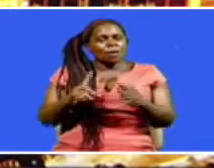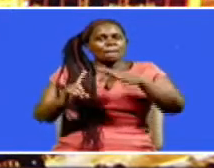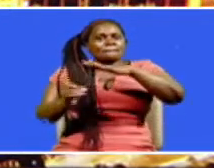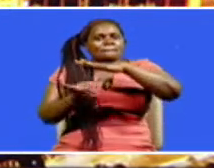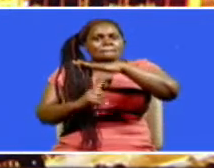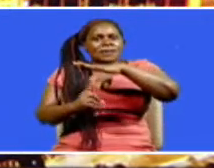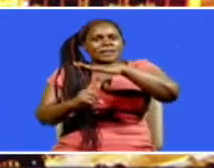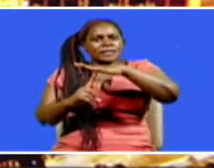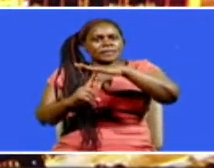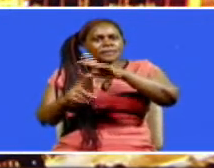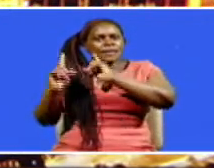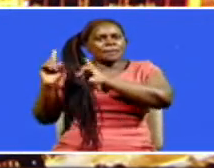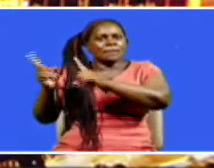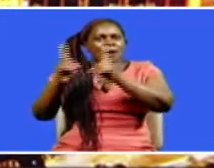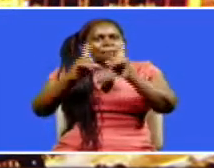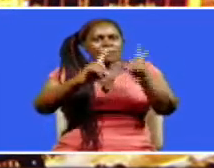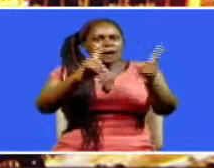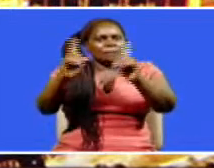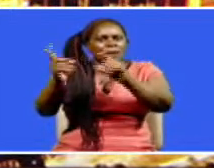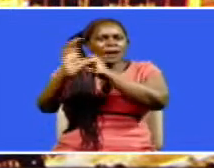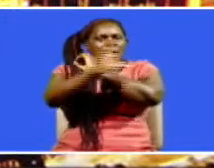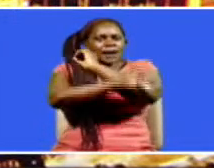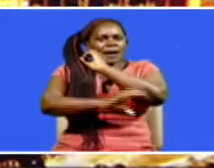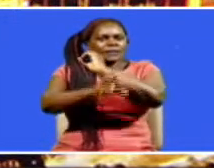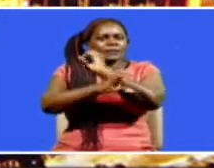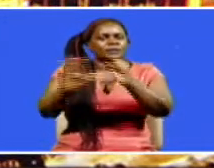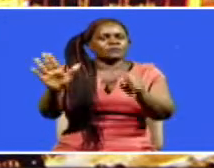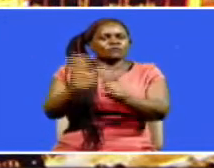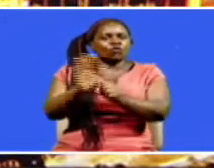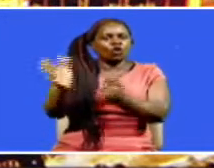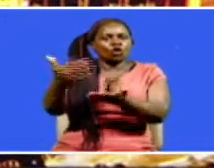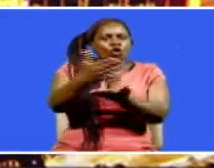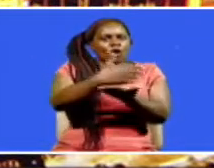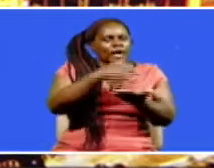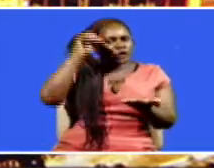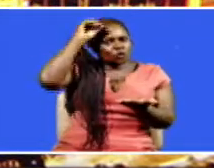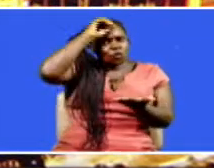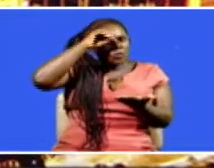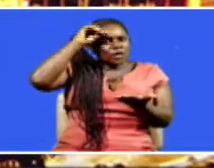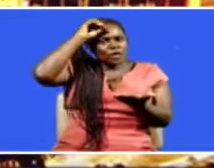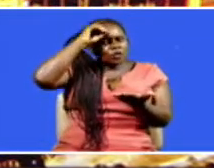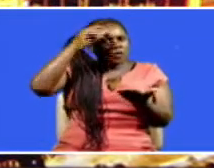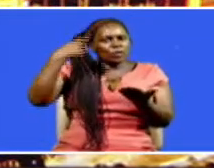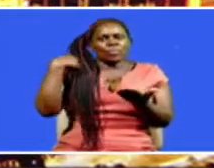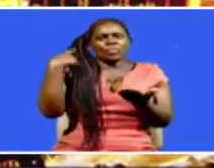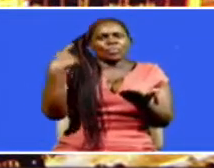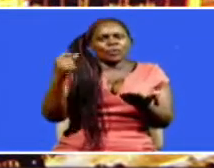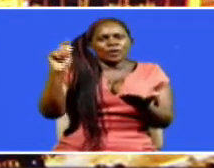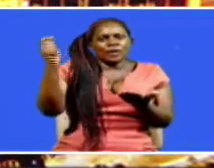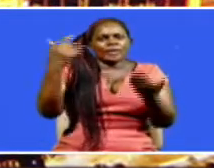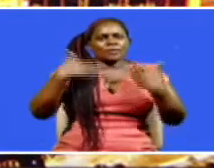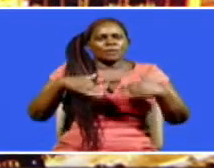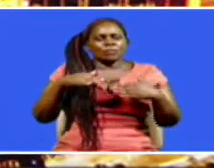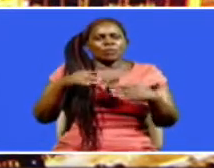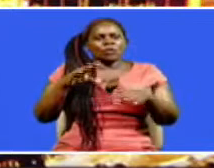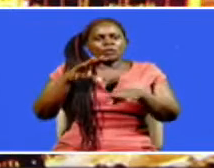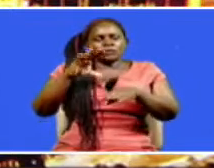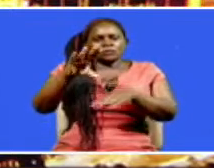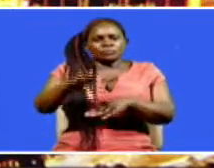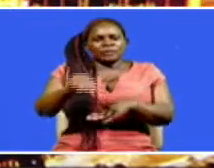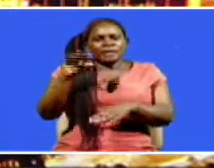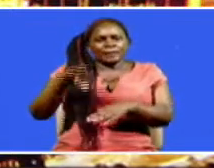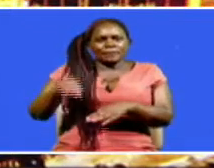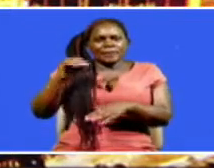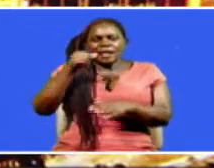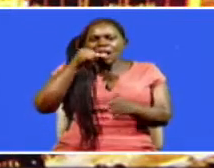hiyo imezunguka kote ulimwenguni nchini kumradhi kuyakusanya maoni ya Wakenya na hivi karibuni Wakenya wataanza kupokea vitambulisho